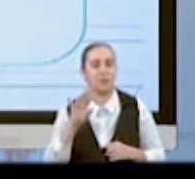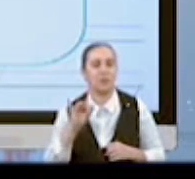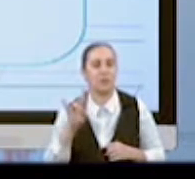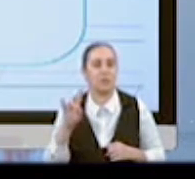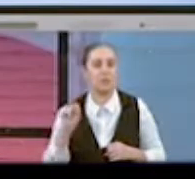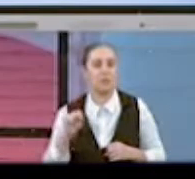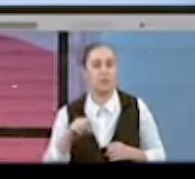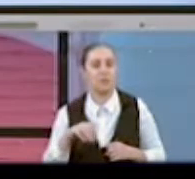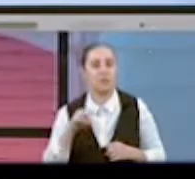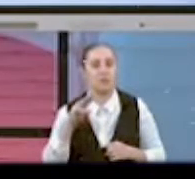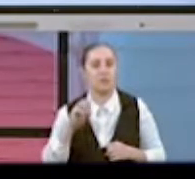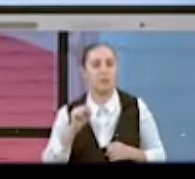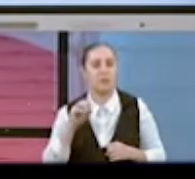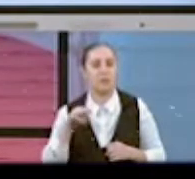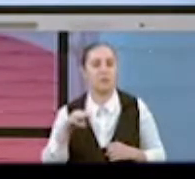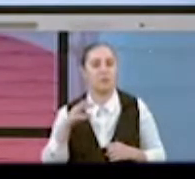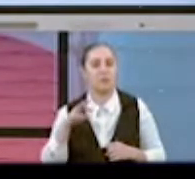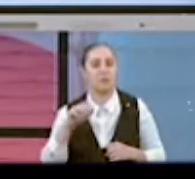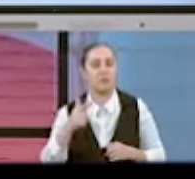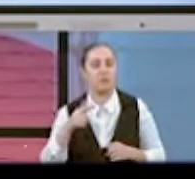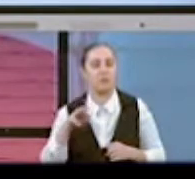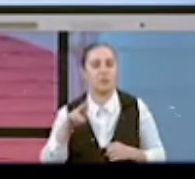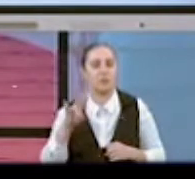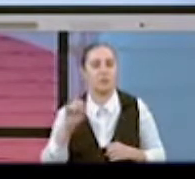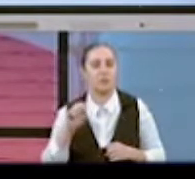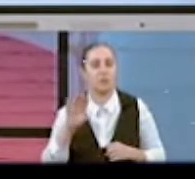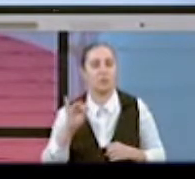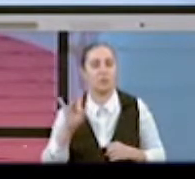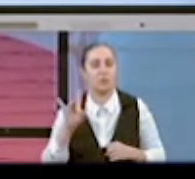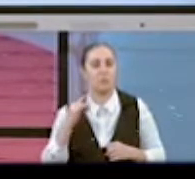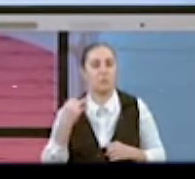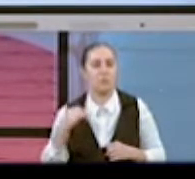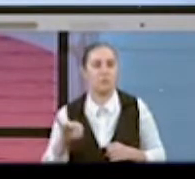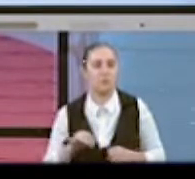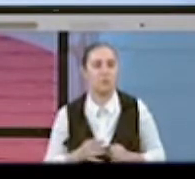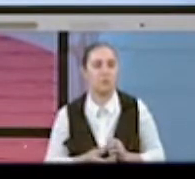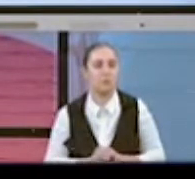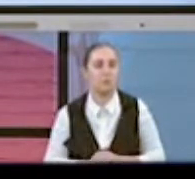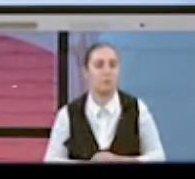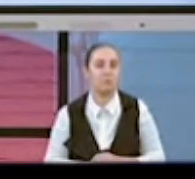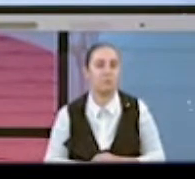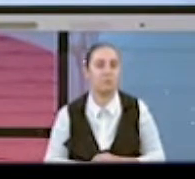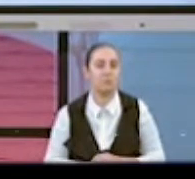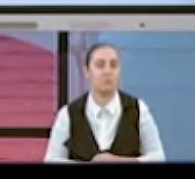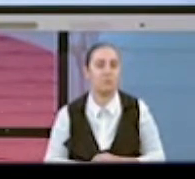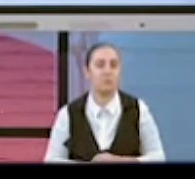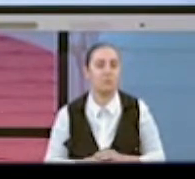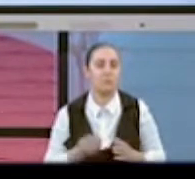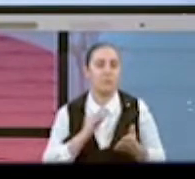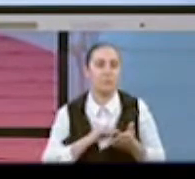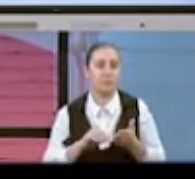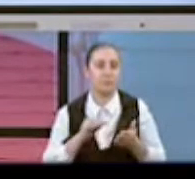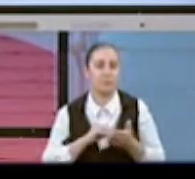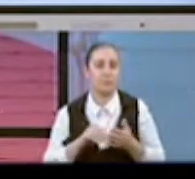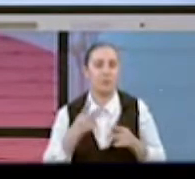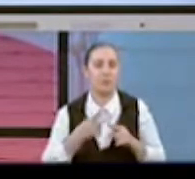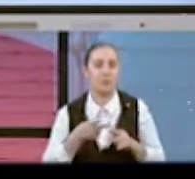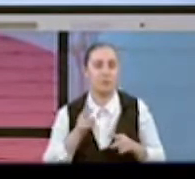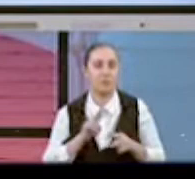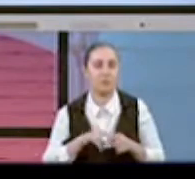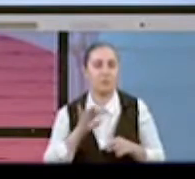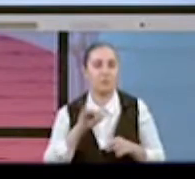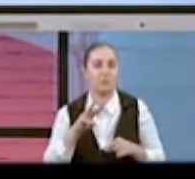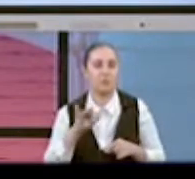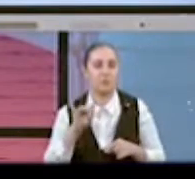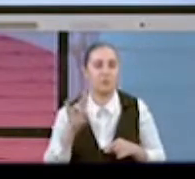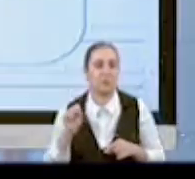Маргарита, Нина, Татьяна и Юрий. Запишите эти